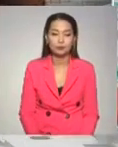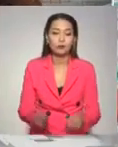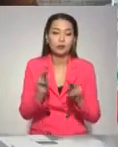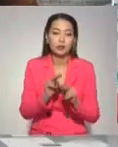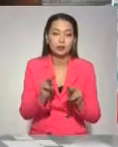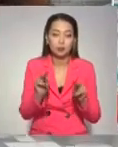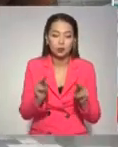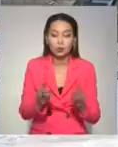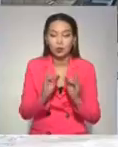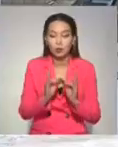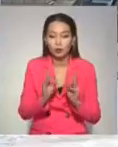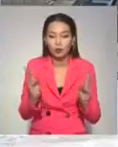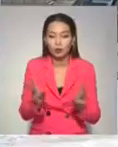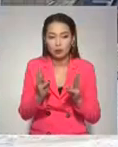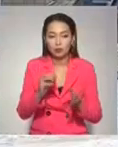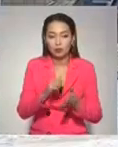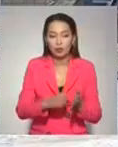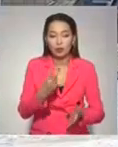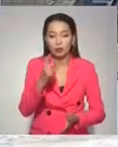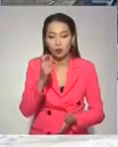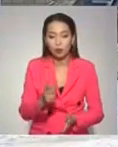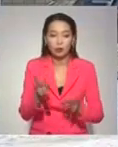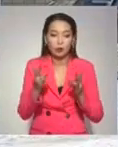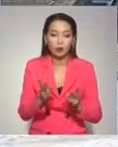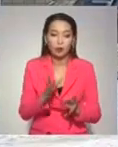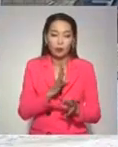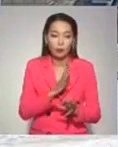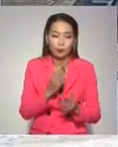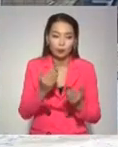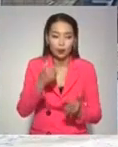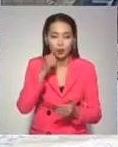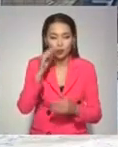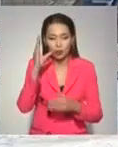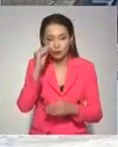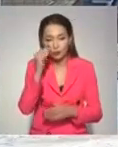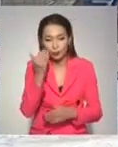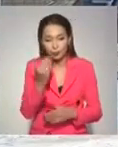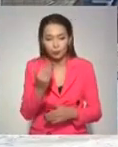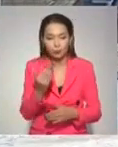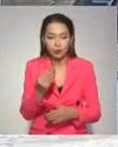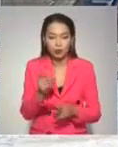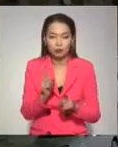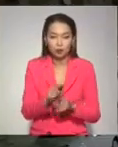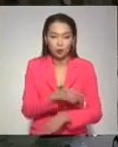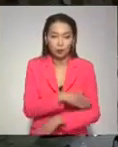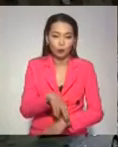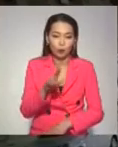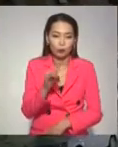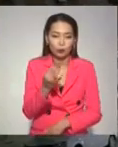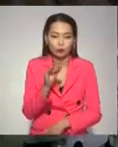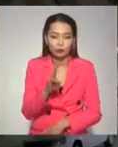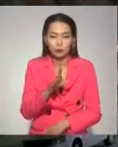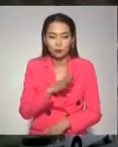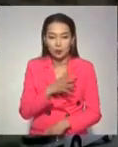Петропавлда жатақхана өртеніп, салдарынан 2 адам зардап шекті. Оқиға кеше кешқұрым Пушкин көшесінде болды. 5 қабатты